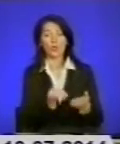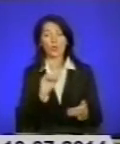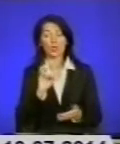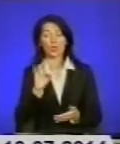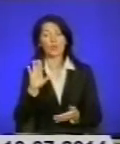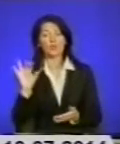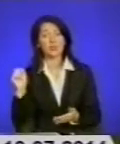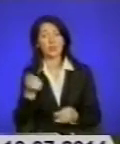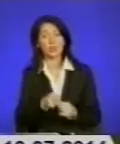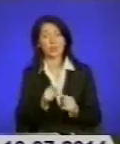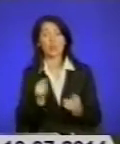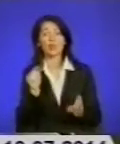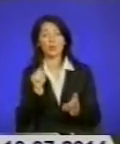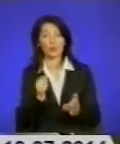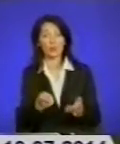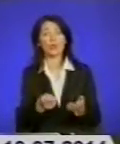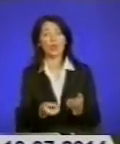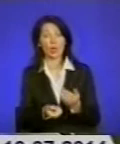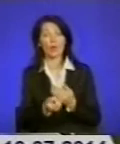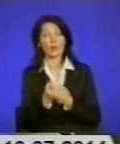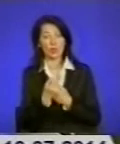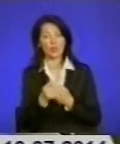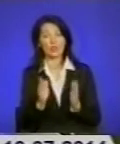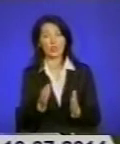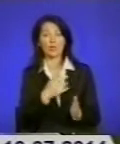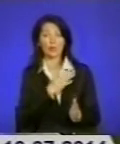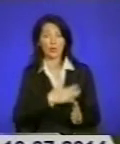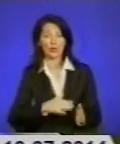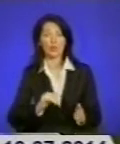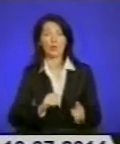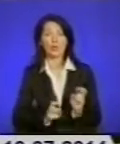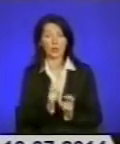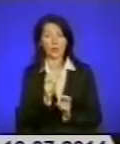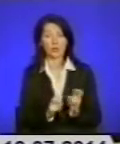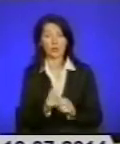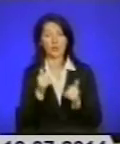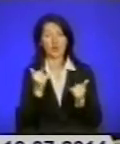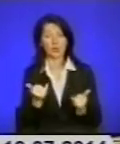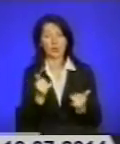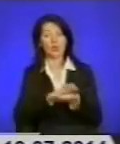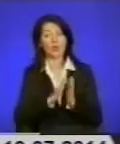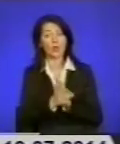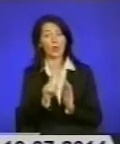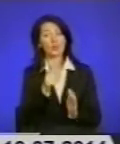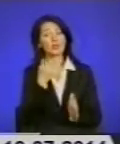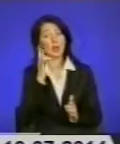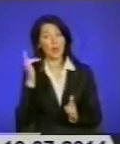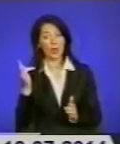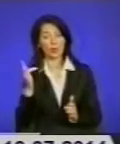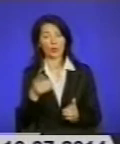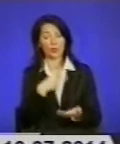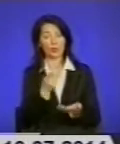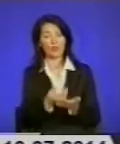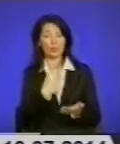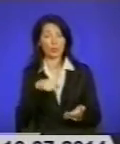приватизовані підприємства. Нині уряд в процесі перемовин з найбільшим експортером продукції – Сполученими Штатами. Дивитися собі треба під